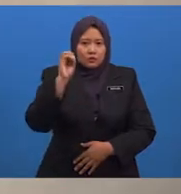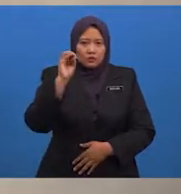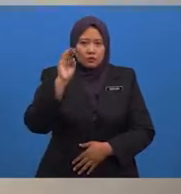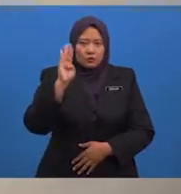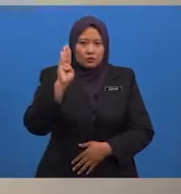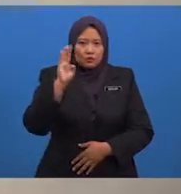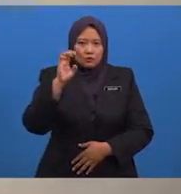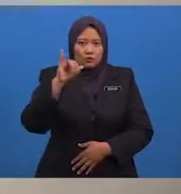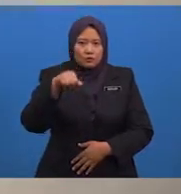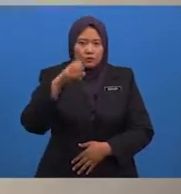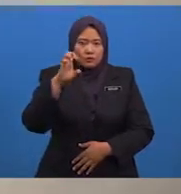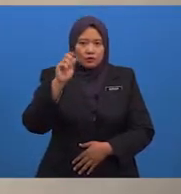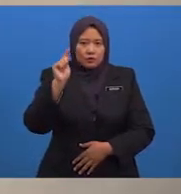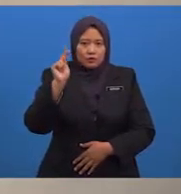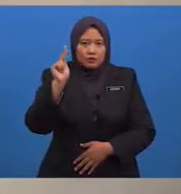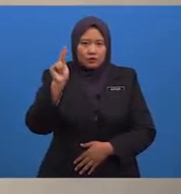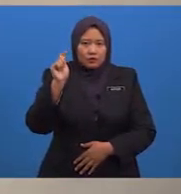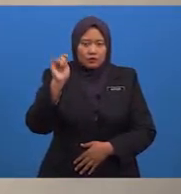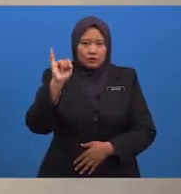Soalan pertama ialah,